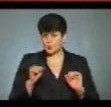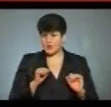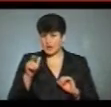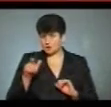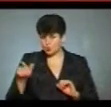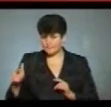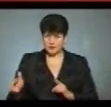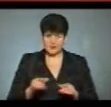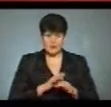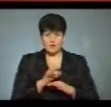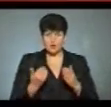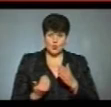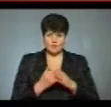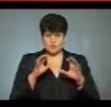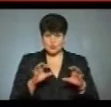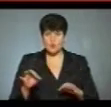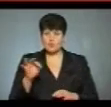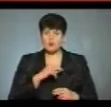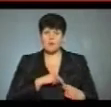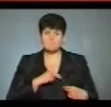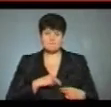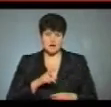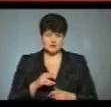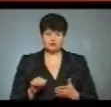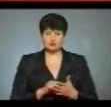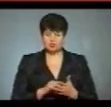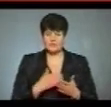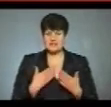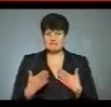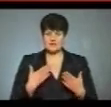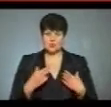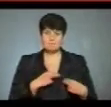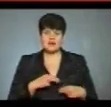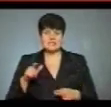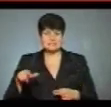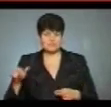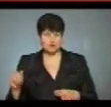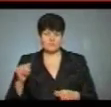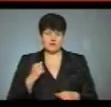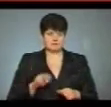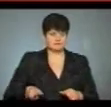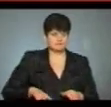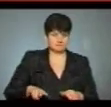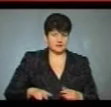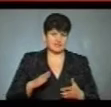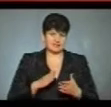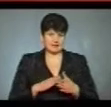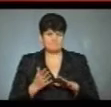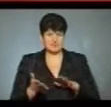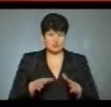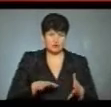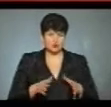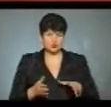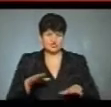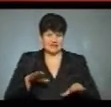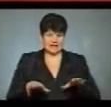підготували проект нового закону про працю. У документі відносини між працівником та роботодавцем стають більш гнучкими, кажуть